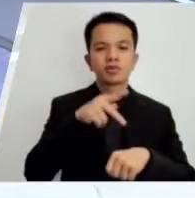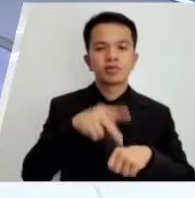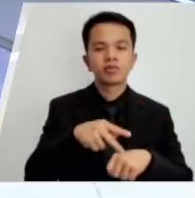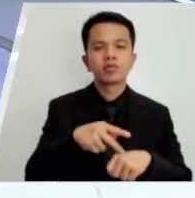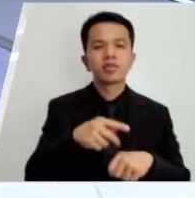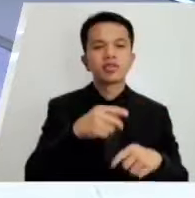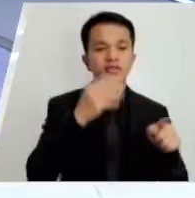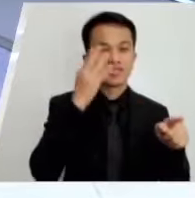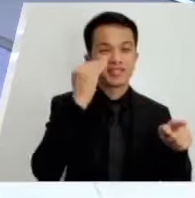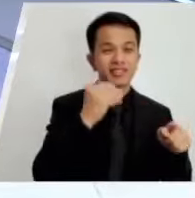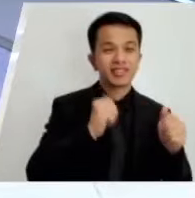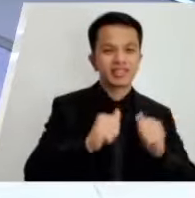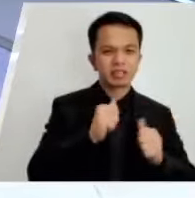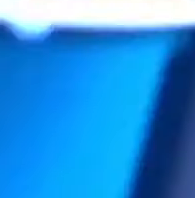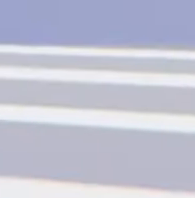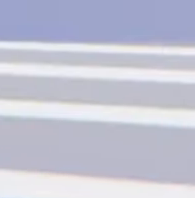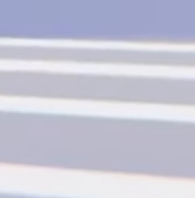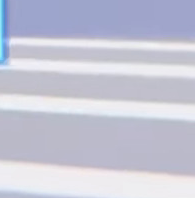Ating saksiyan.